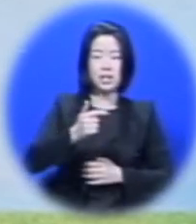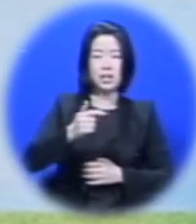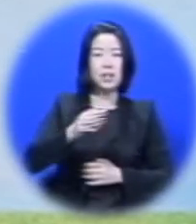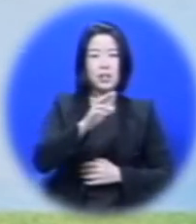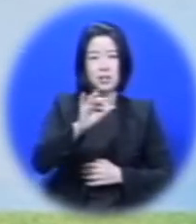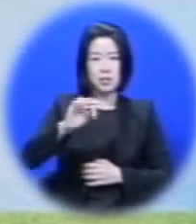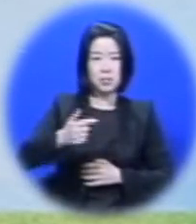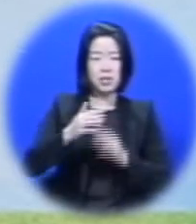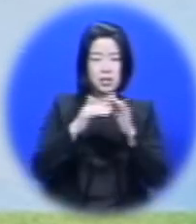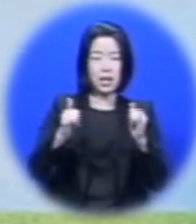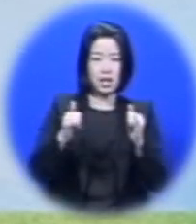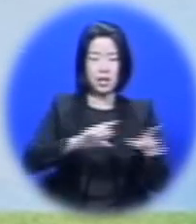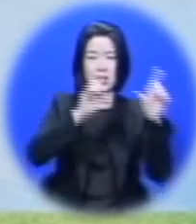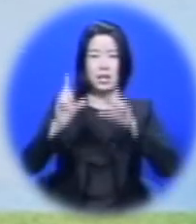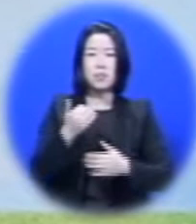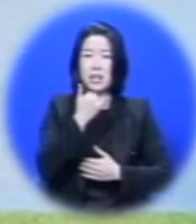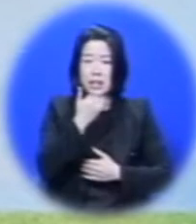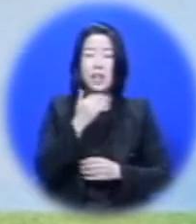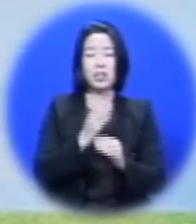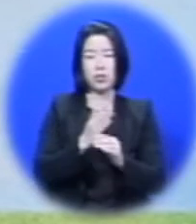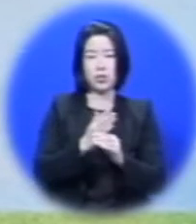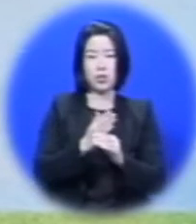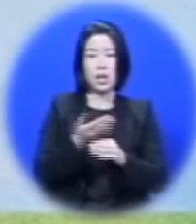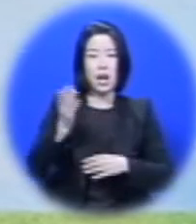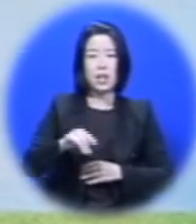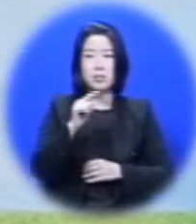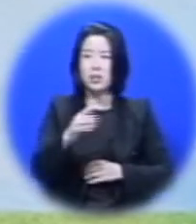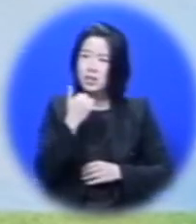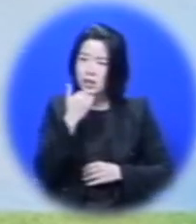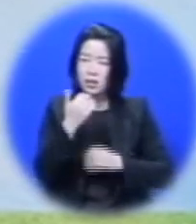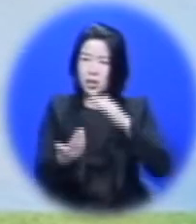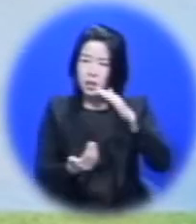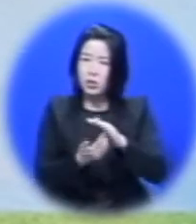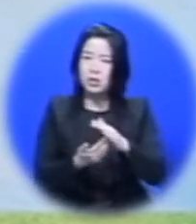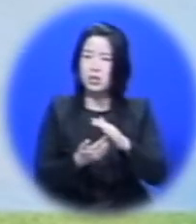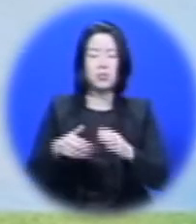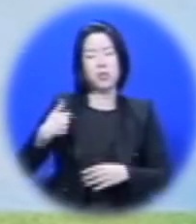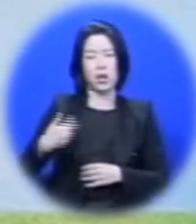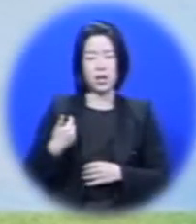겁니다. 그러나 언제 그 기다리던 것이 이루어질지 기약이